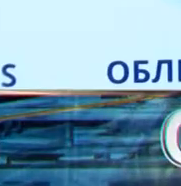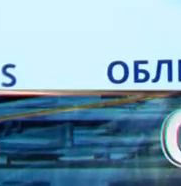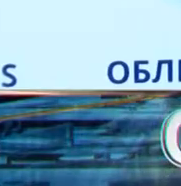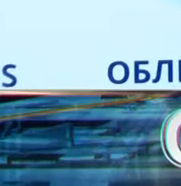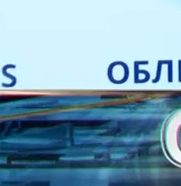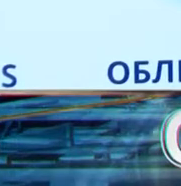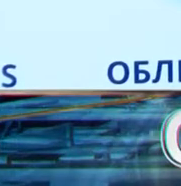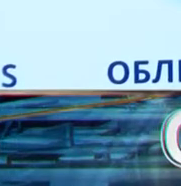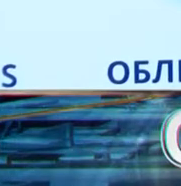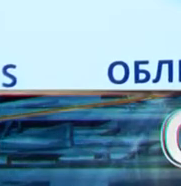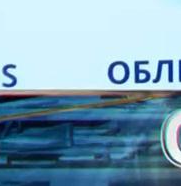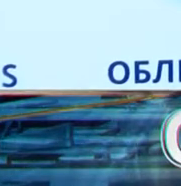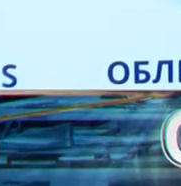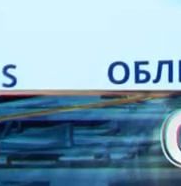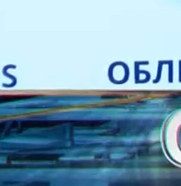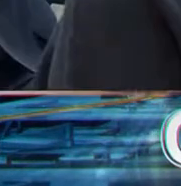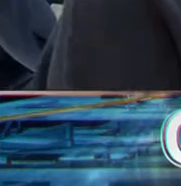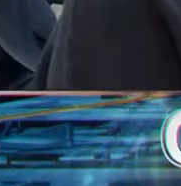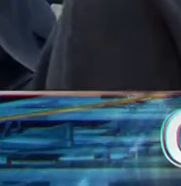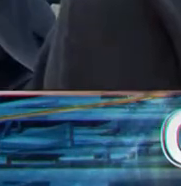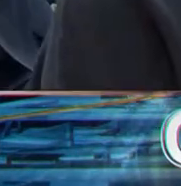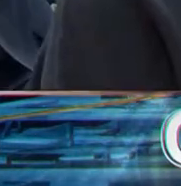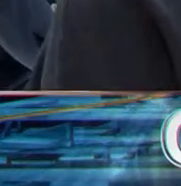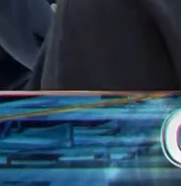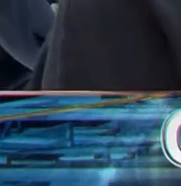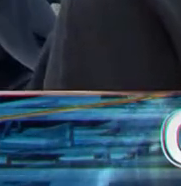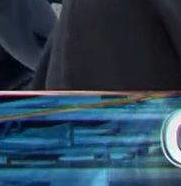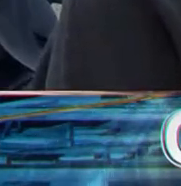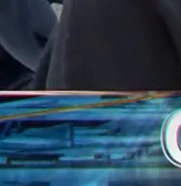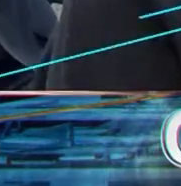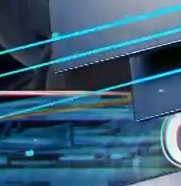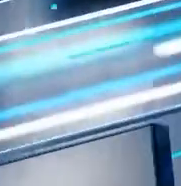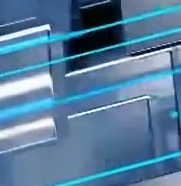Первоочередные задачи. Областной филиал партии «Нур Отан» поделился планами на текущий год.